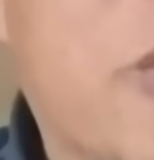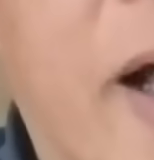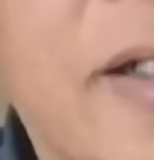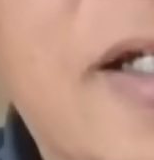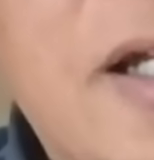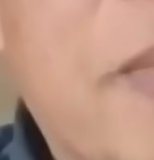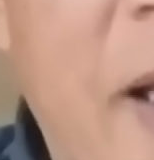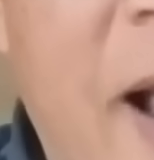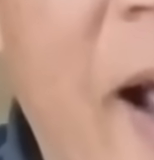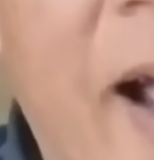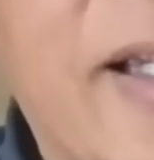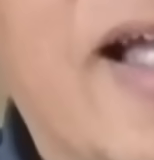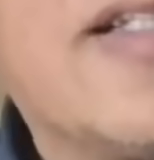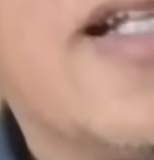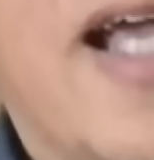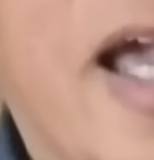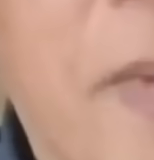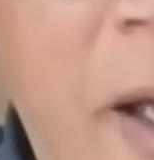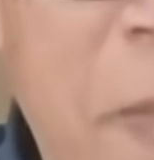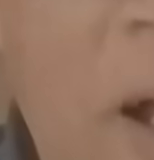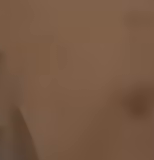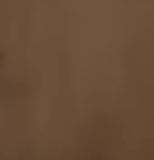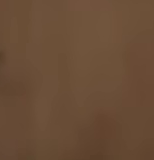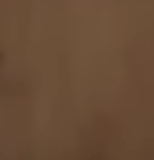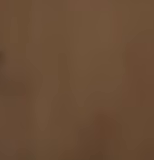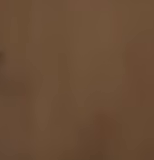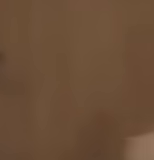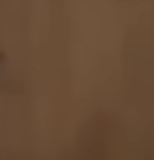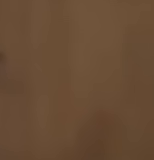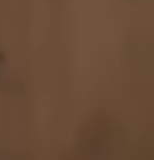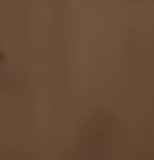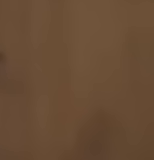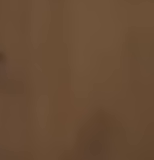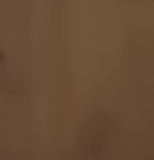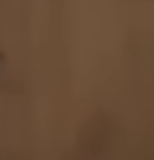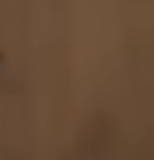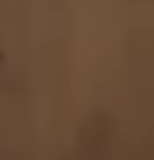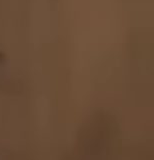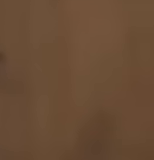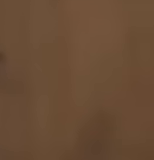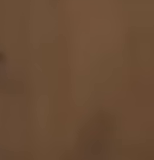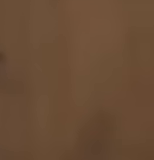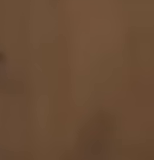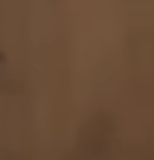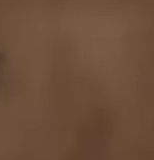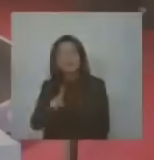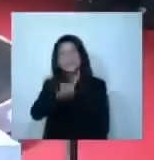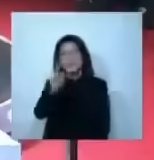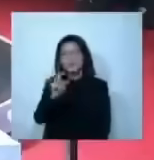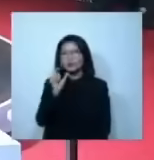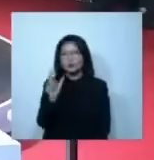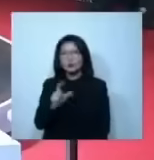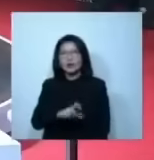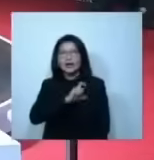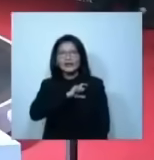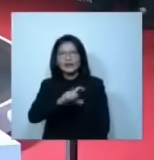mengajukan pertanyaan ya tentang mkmk itu membuat Eh Pak Prabowo agak agak menghela